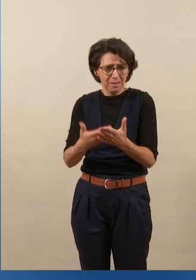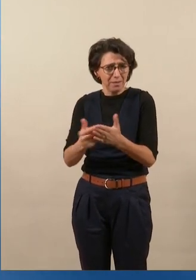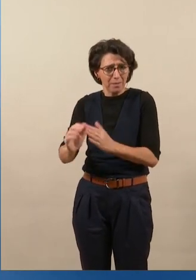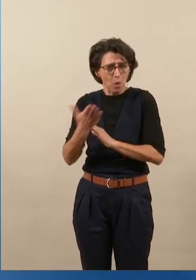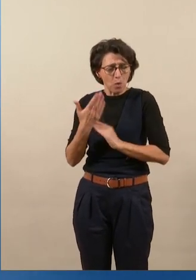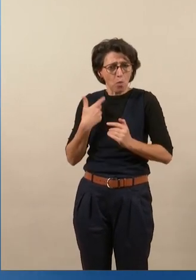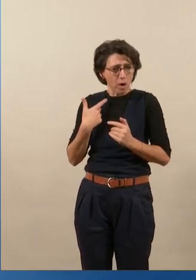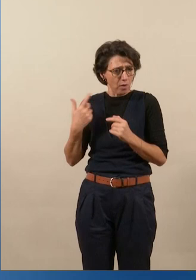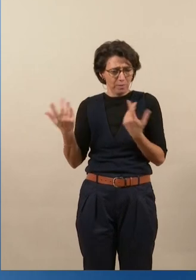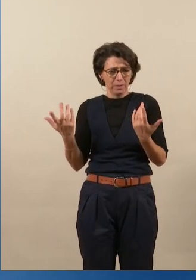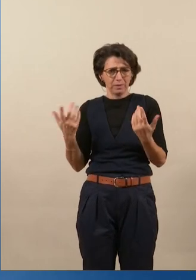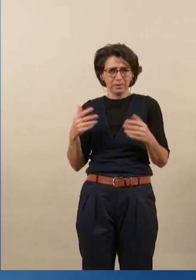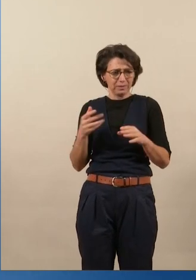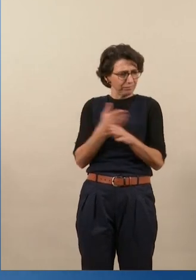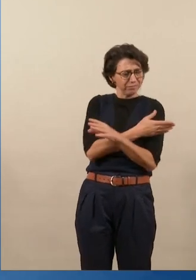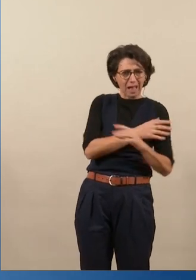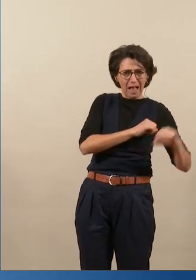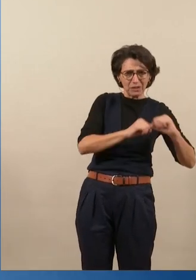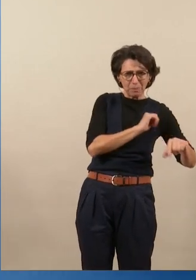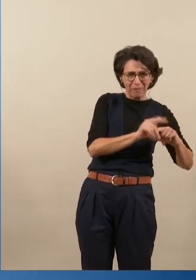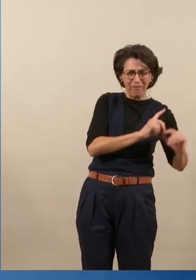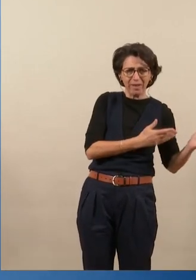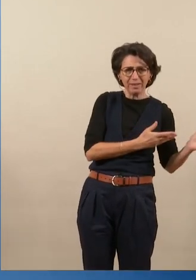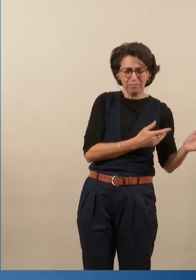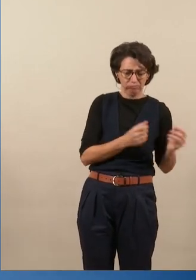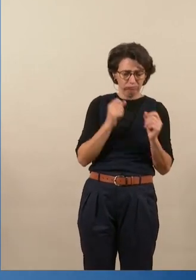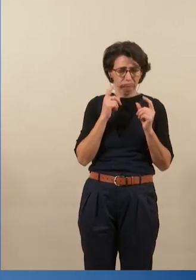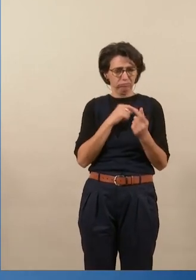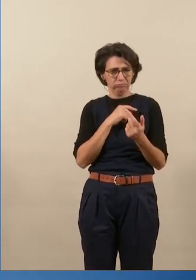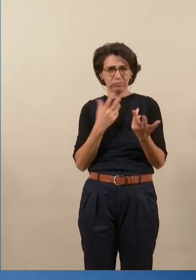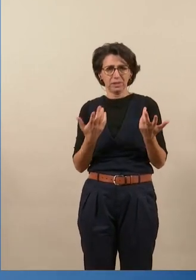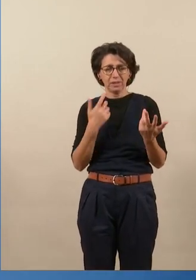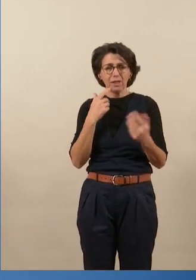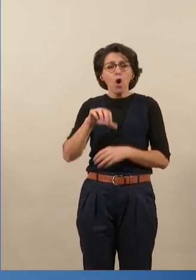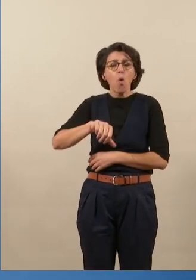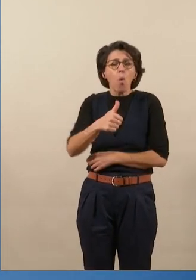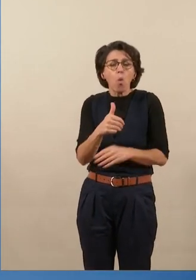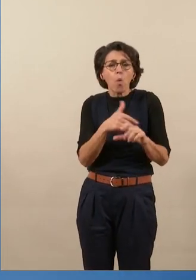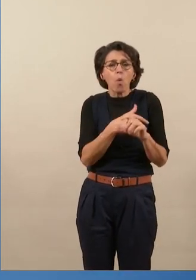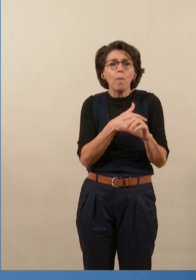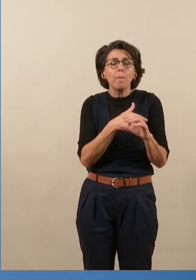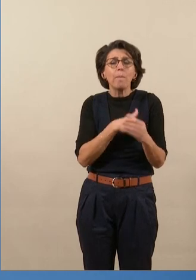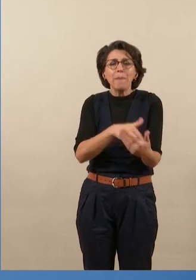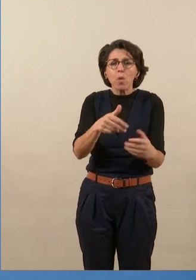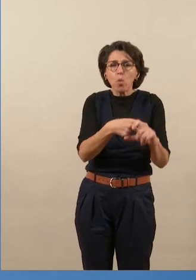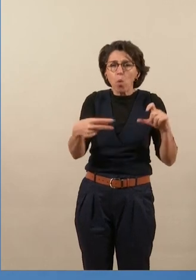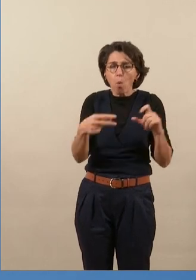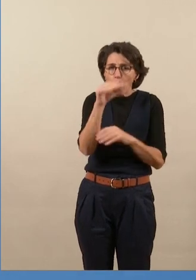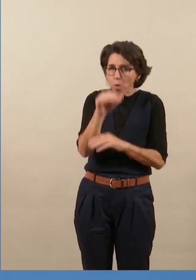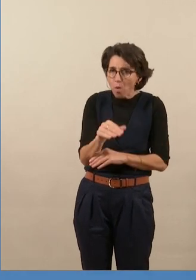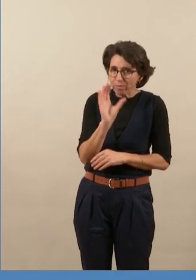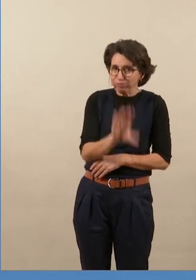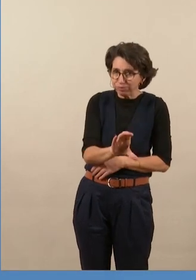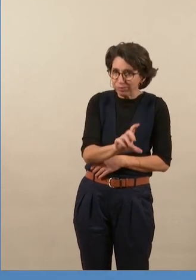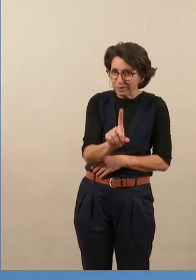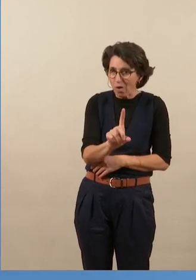qui ce qui ce qui est un peu surprenant donc non seulement ce ne sont pas plus de 11 millions d'euros de bouclier ni même 8